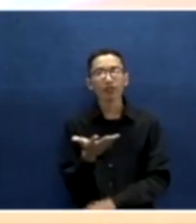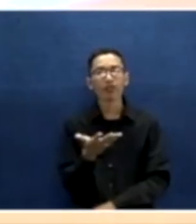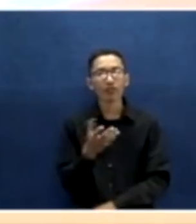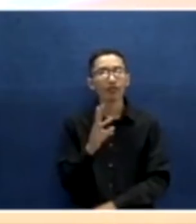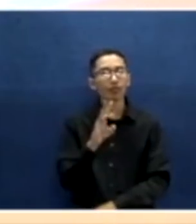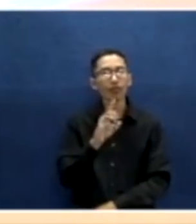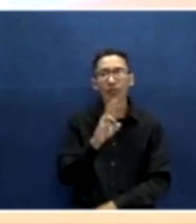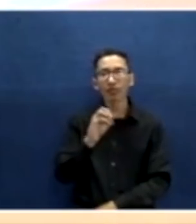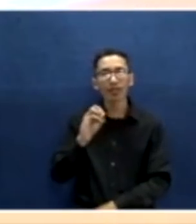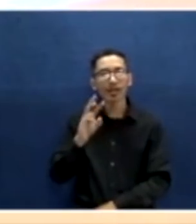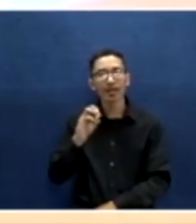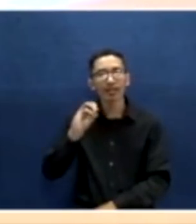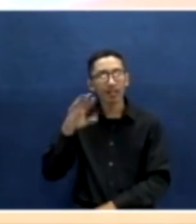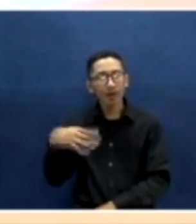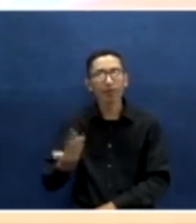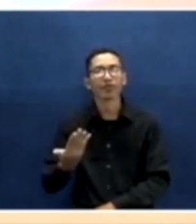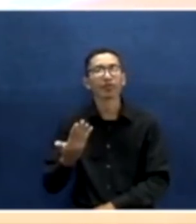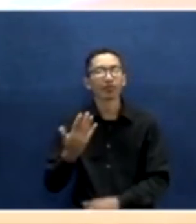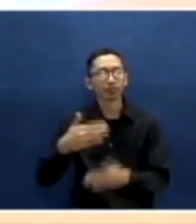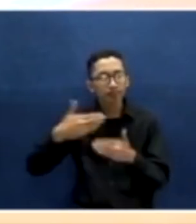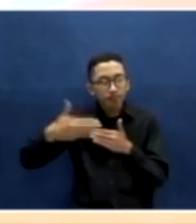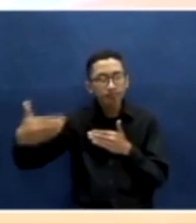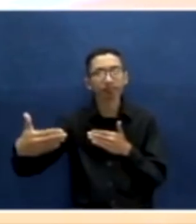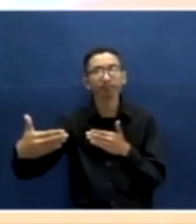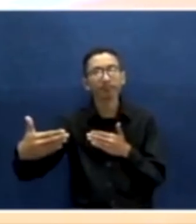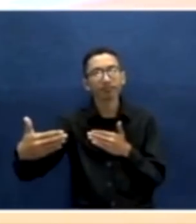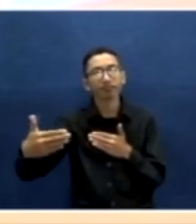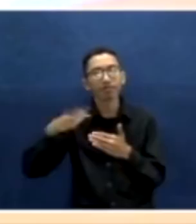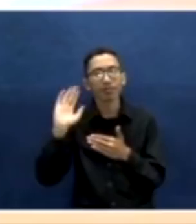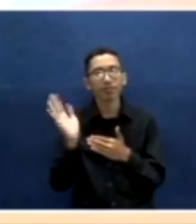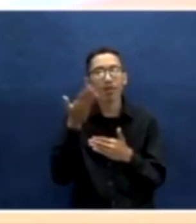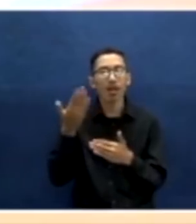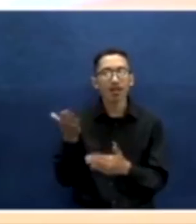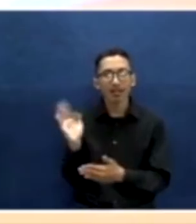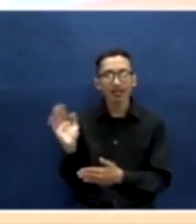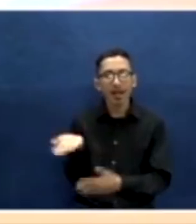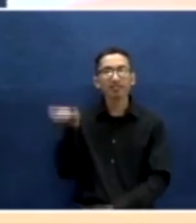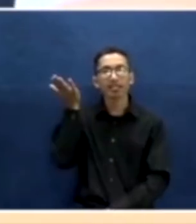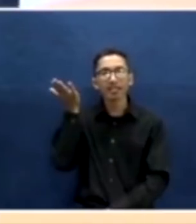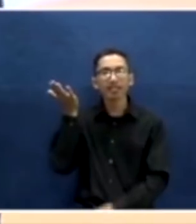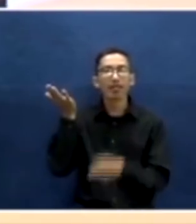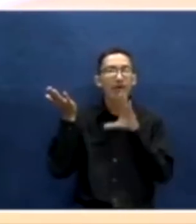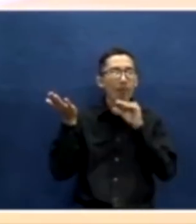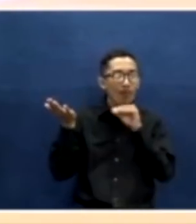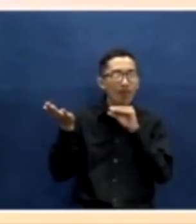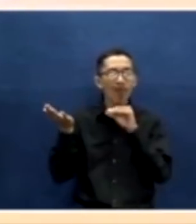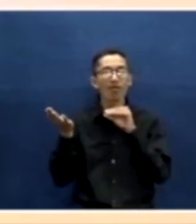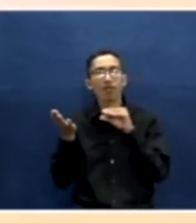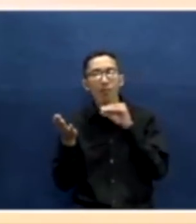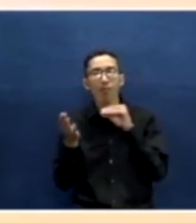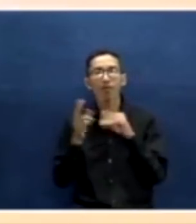Rasul Maulina offline otak Ririn Semua yang bersandar dari nabi perkataan perbuatan dan ketetapan selama